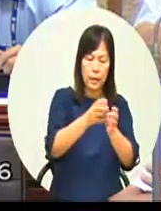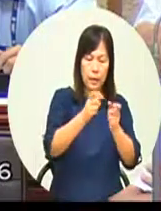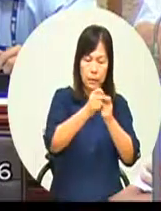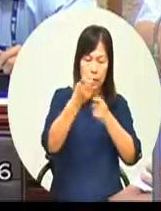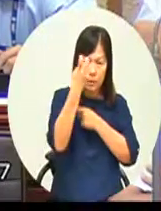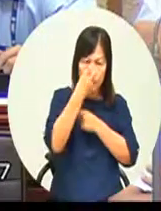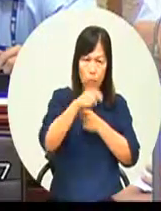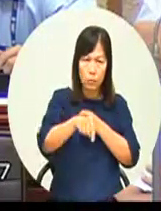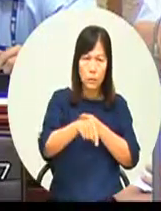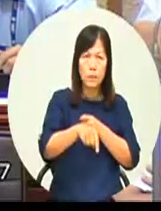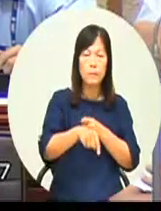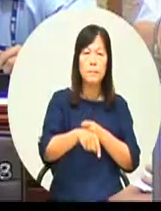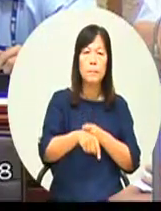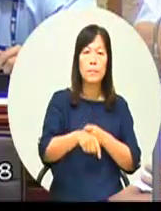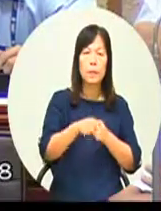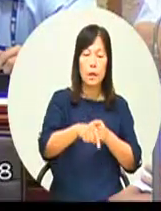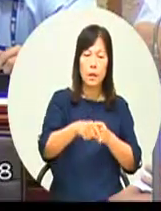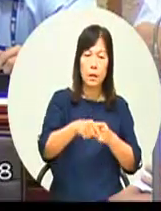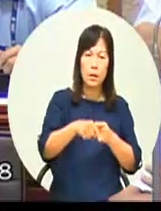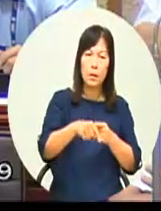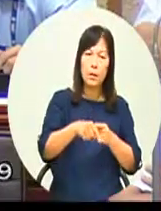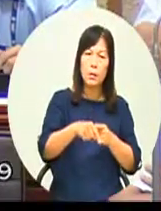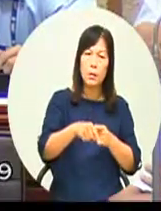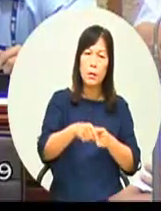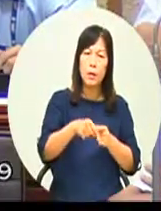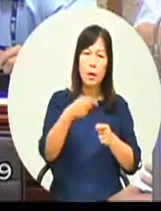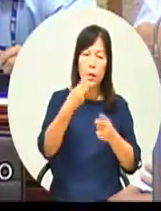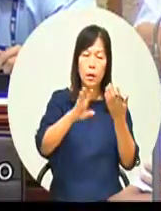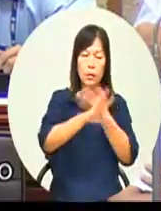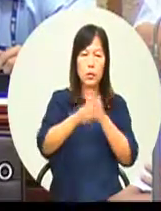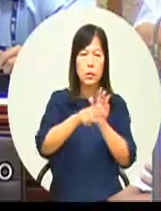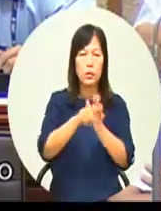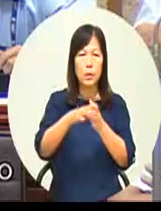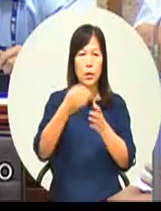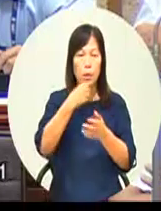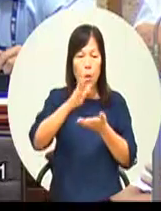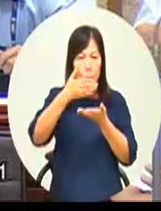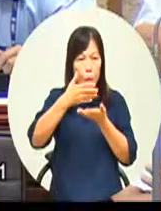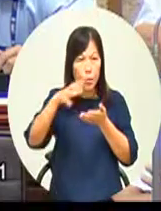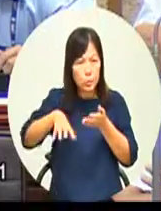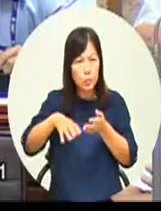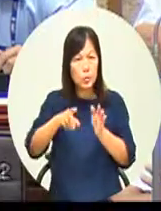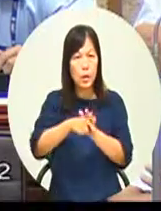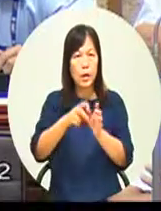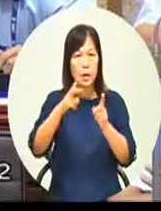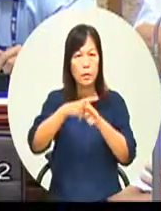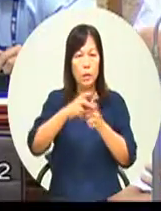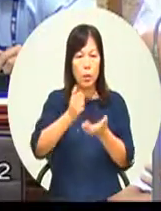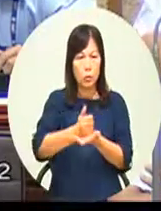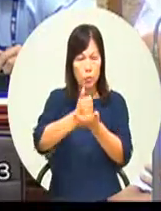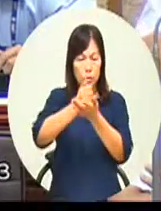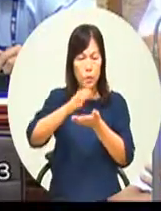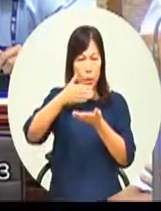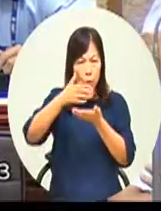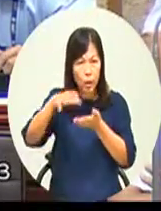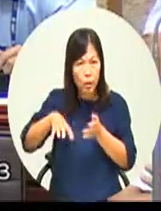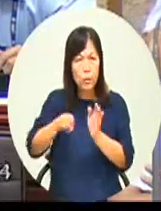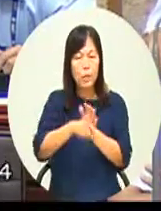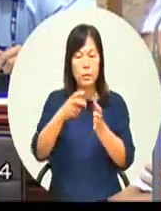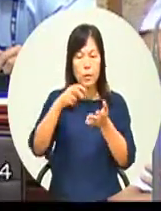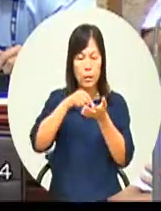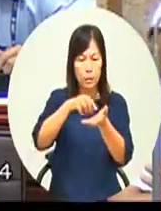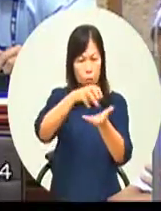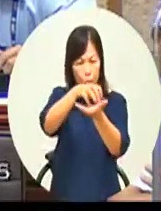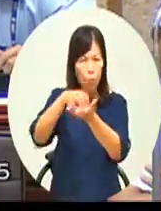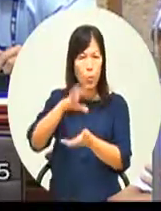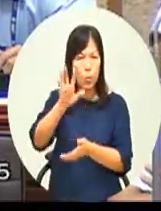那另外除了这一部分的话，其实现在还有小尊料理，小尊料理目前建造正在申请之中、那我们高一